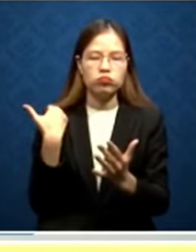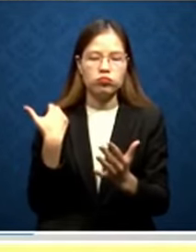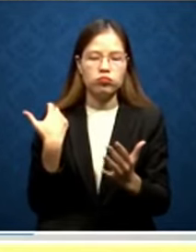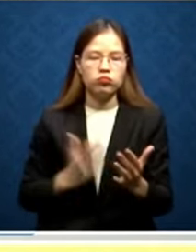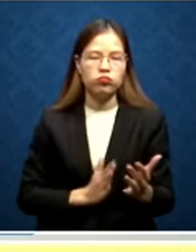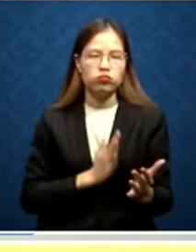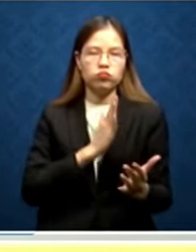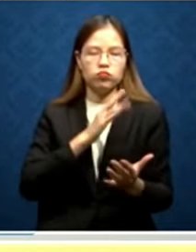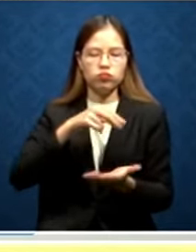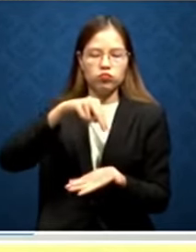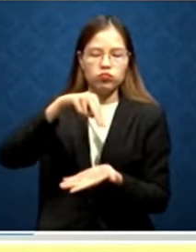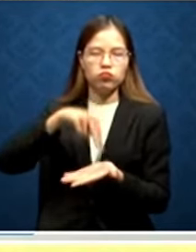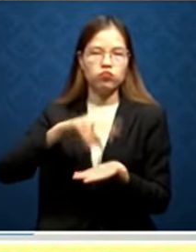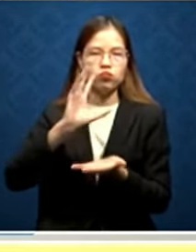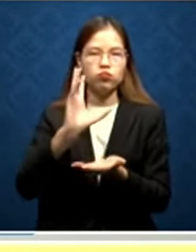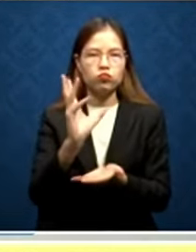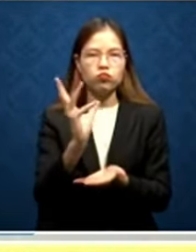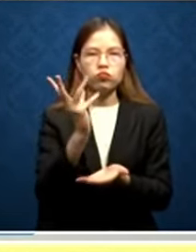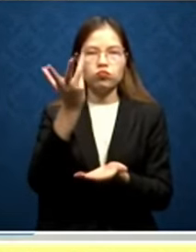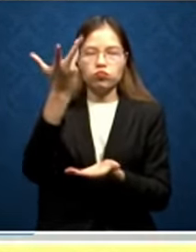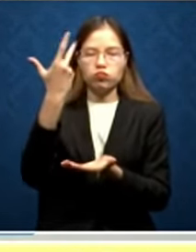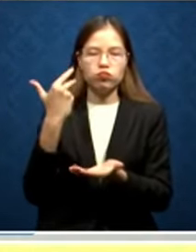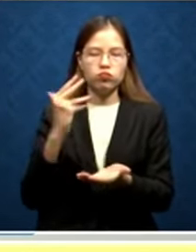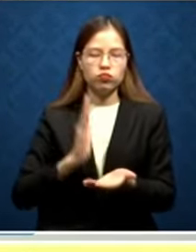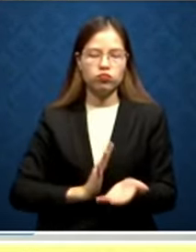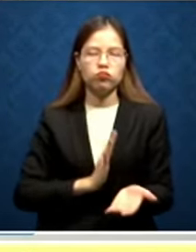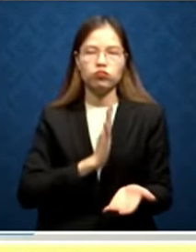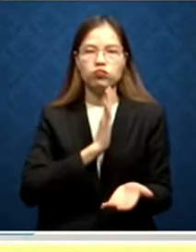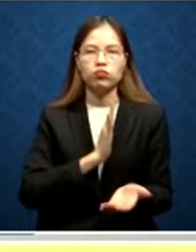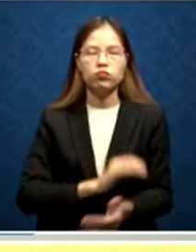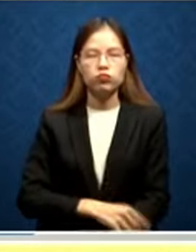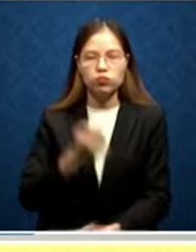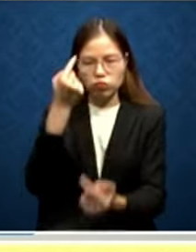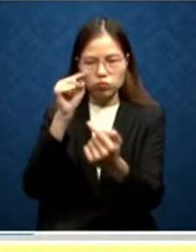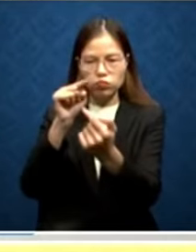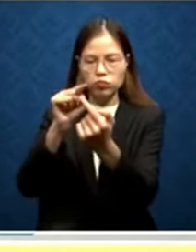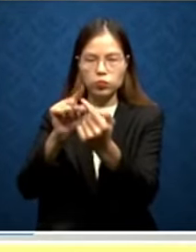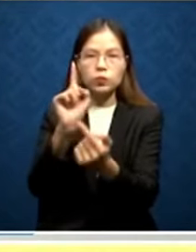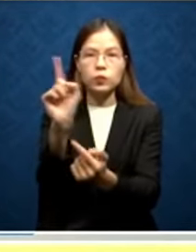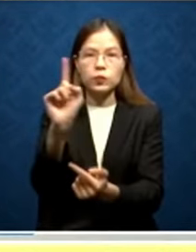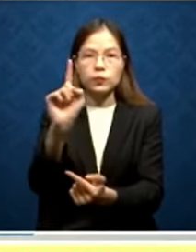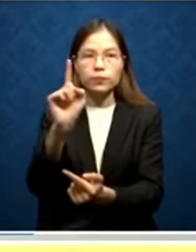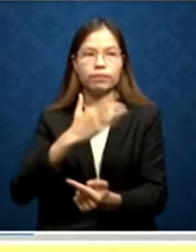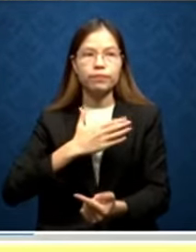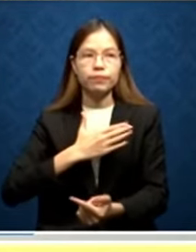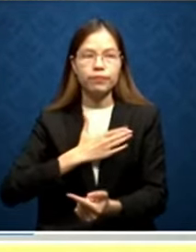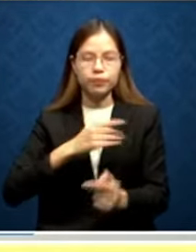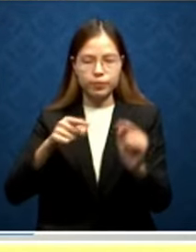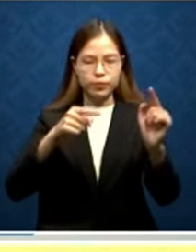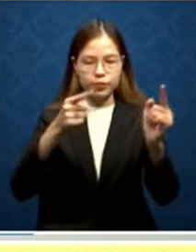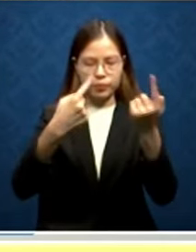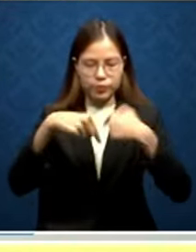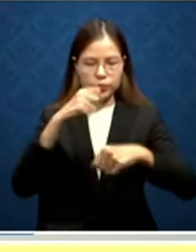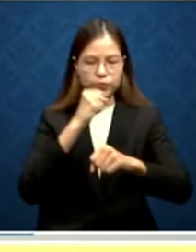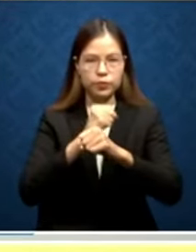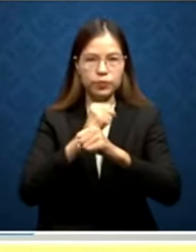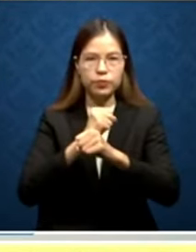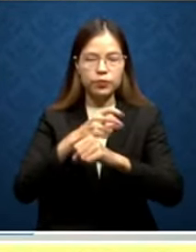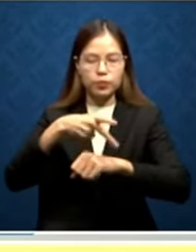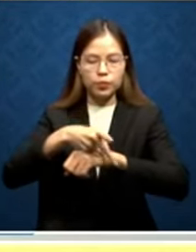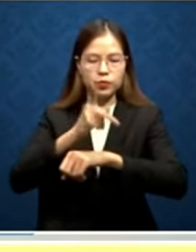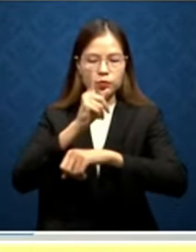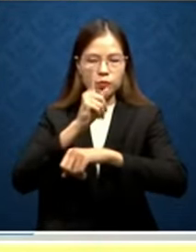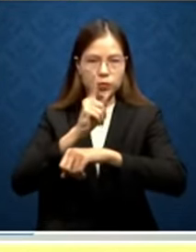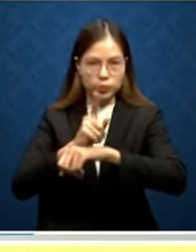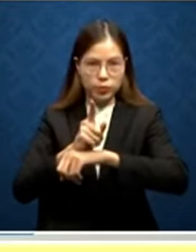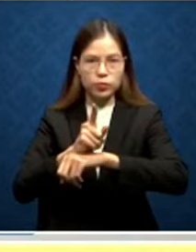นเวทีโลกนี่คือวิสัยทัศน์ที่คนที่จะมาดำรงตำแหน่งประธานวุฒิส